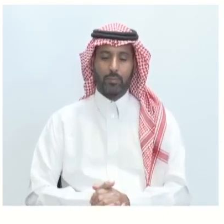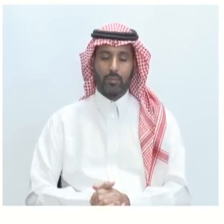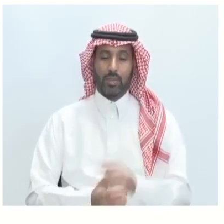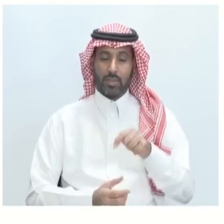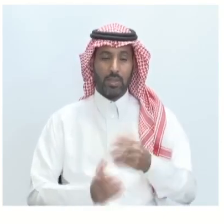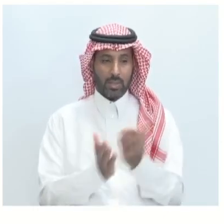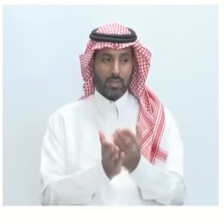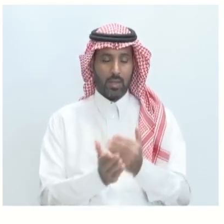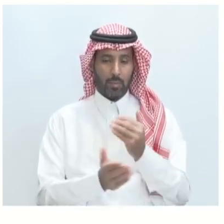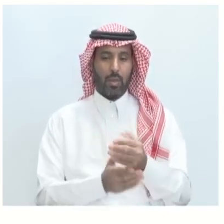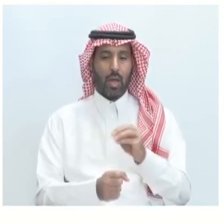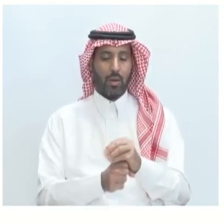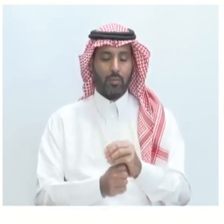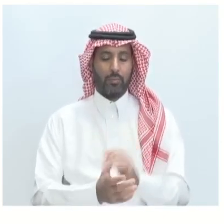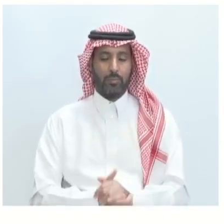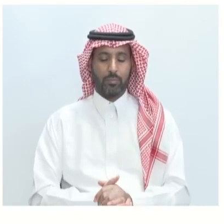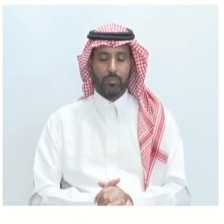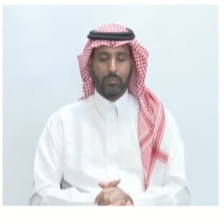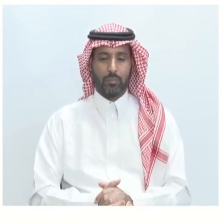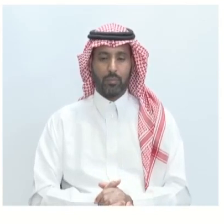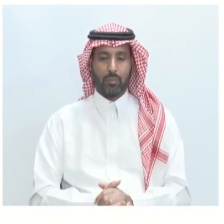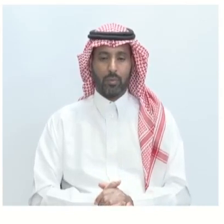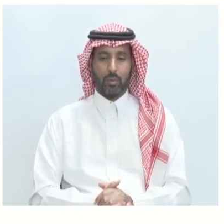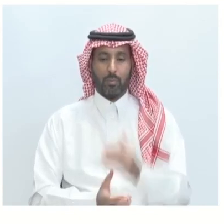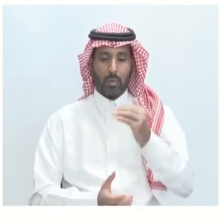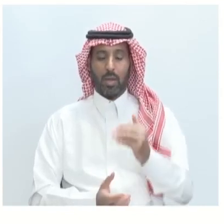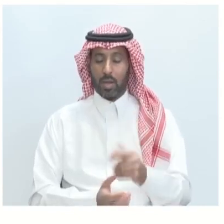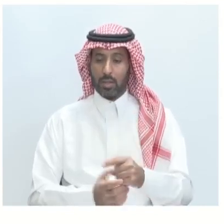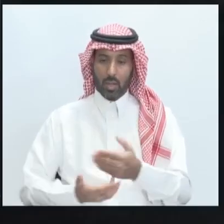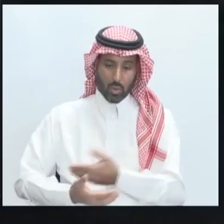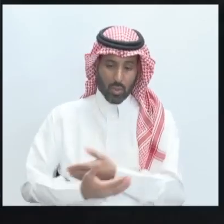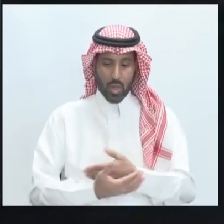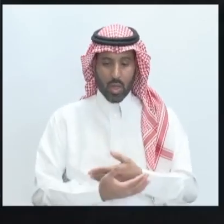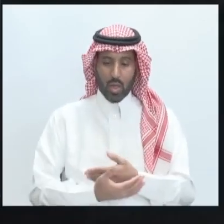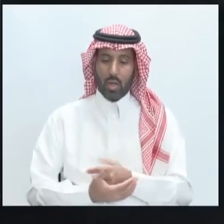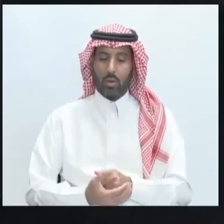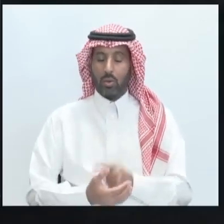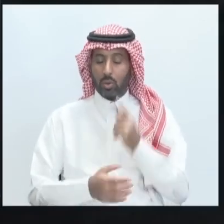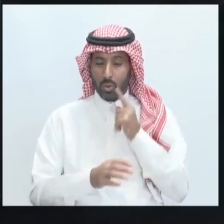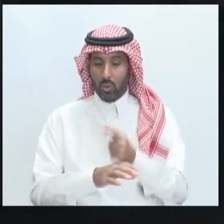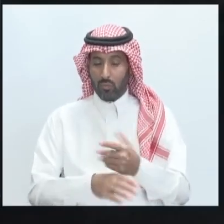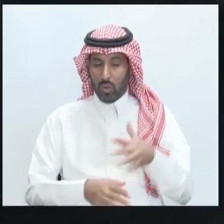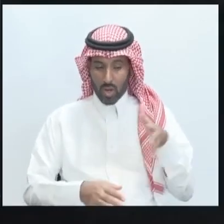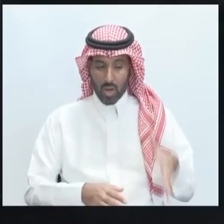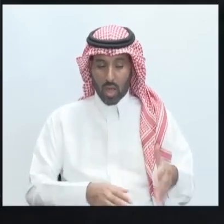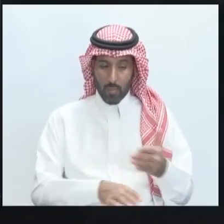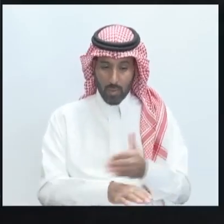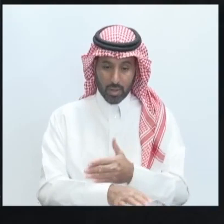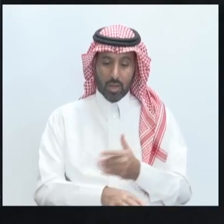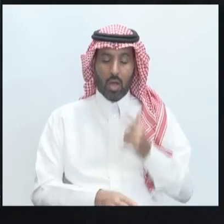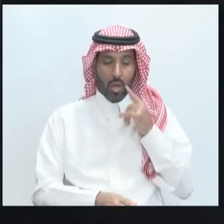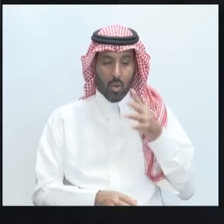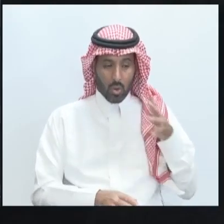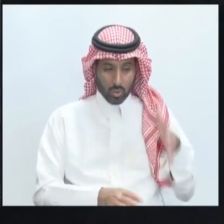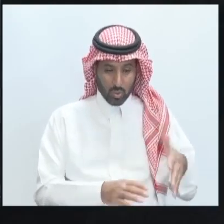الدرس السابق تعرفتوا انا وانتم على المرحله مرحله الرضاعه والطفوله المبكره والطفوله المتاخره